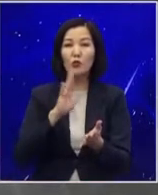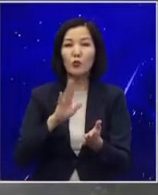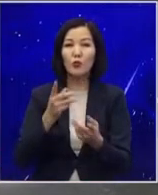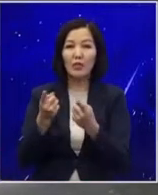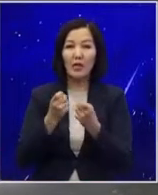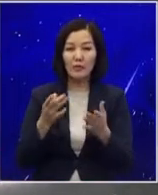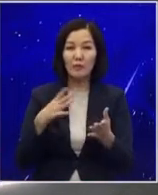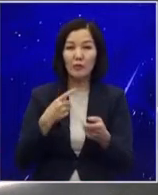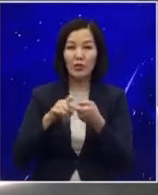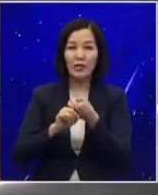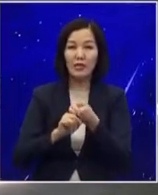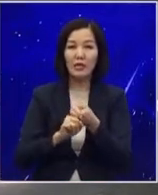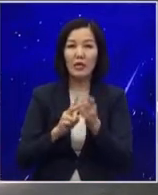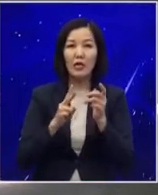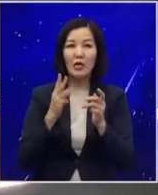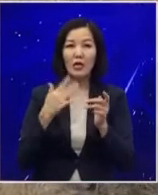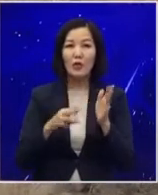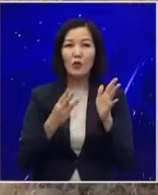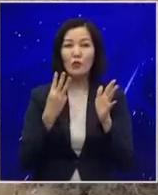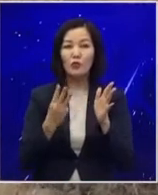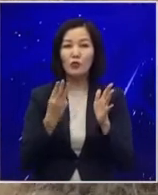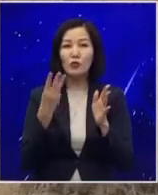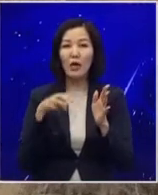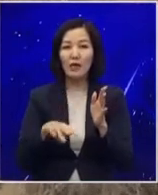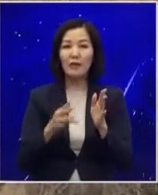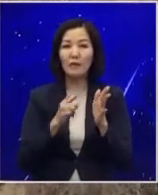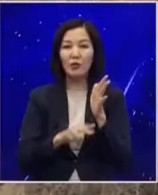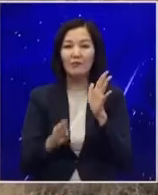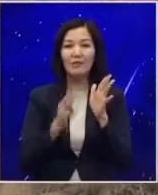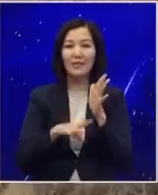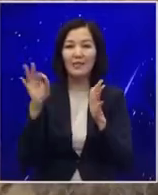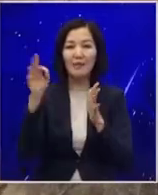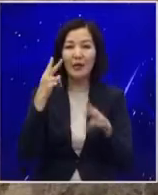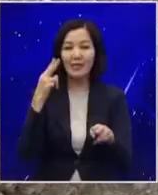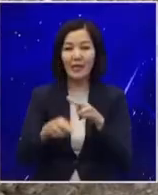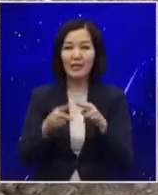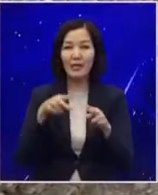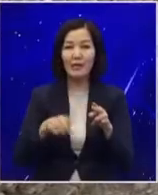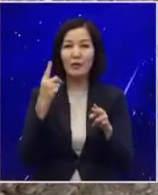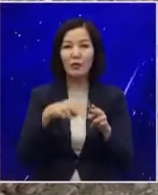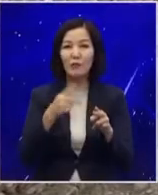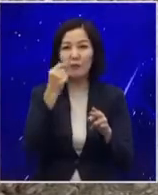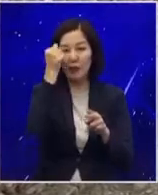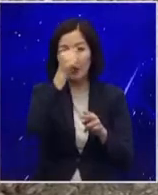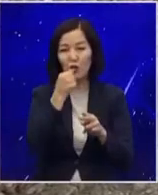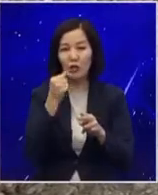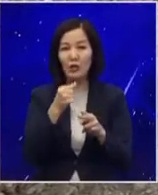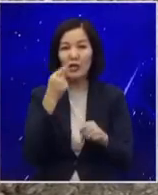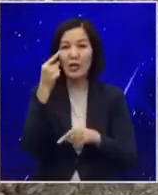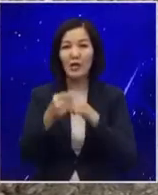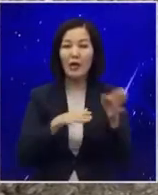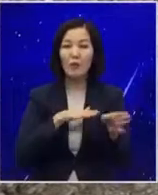жатыр. Желі ұзындығы 53 шақырым. Бүгінге 70-80% бітіпті. 2021 жылдың тамызында